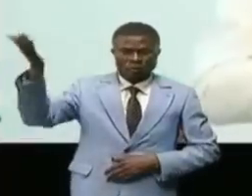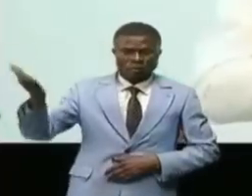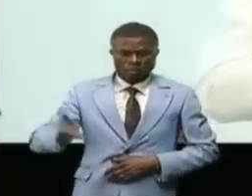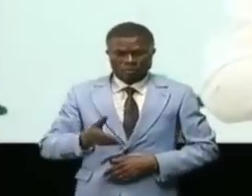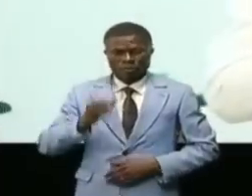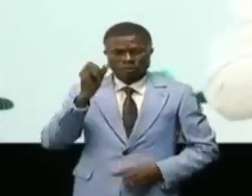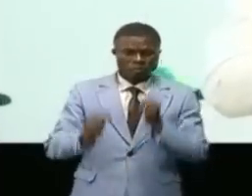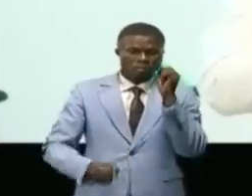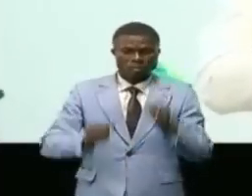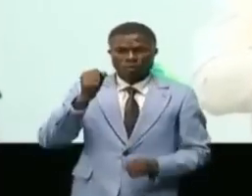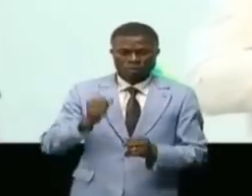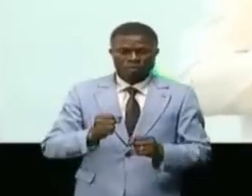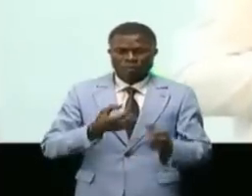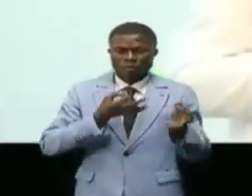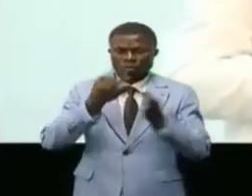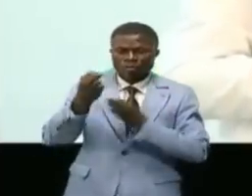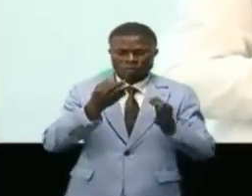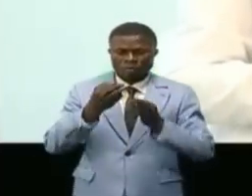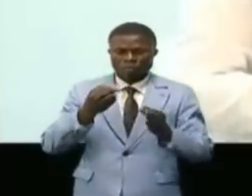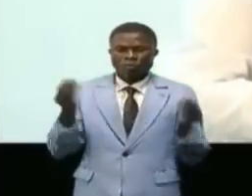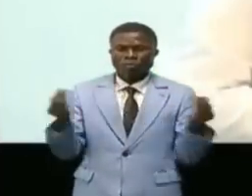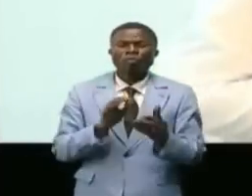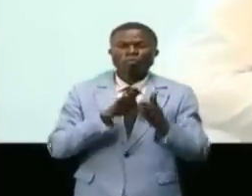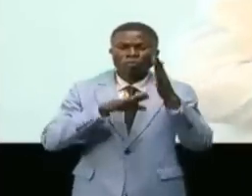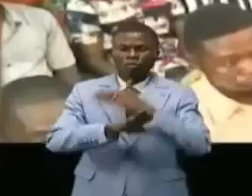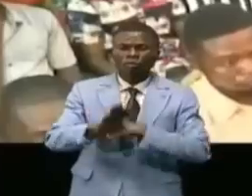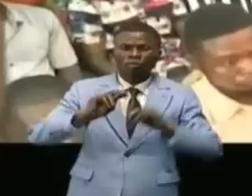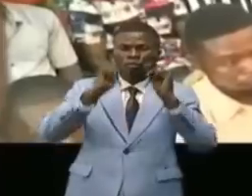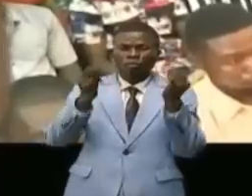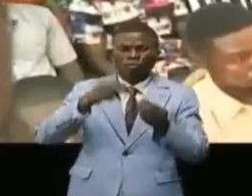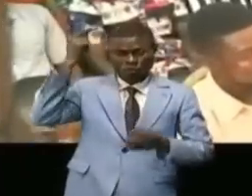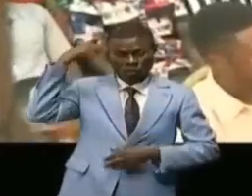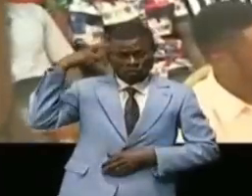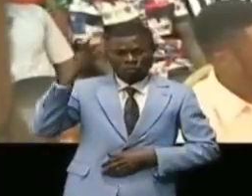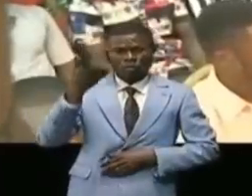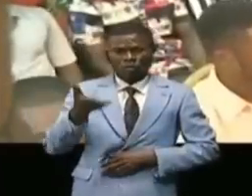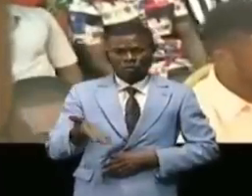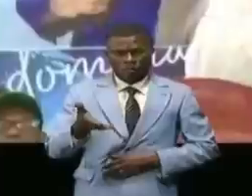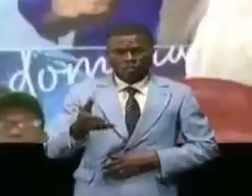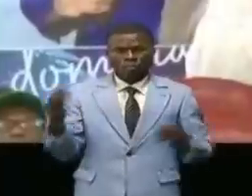speech donner les vraies raisons de son adhésion à ses partis politiques